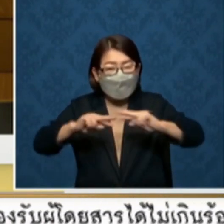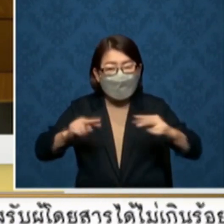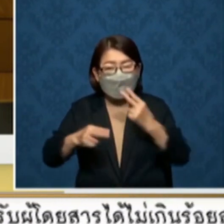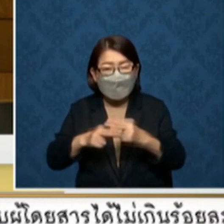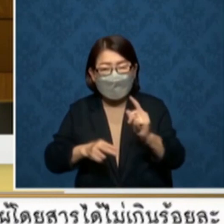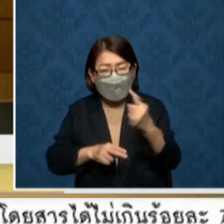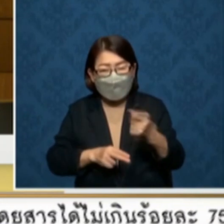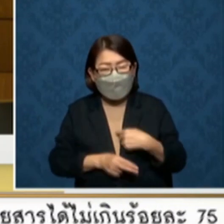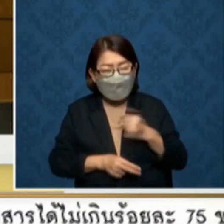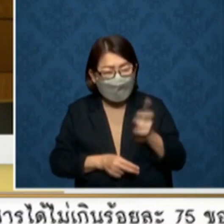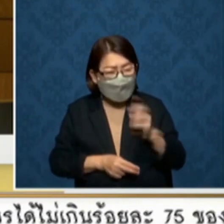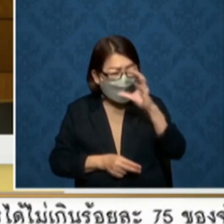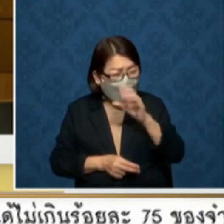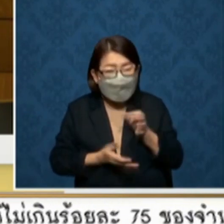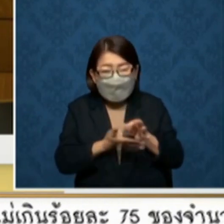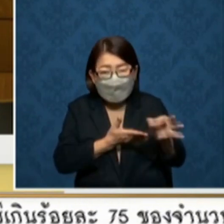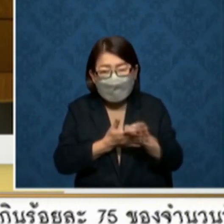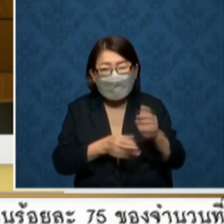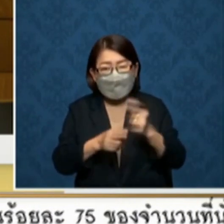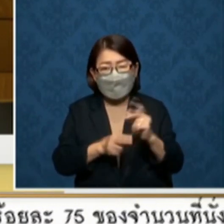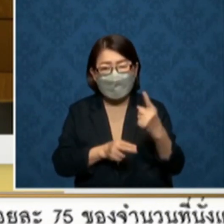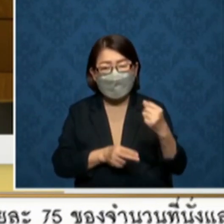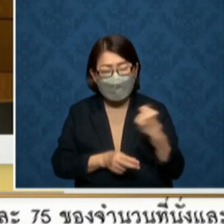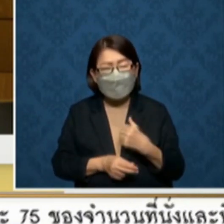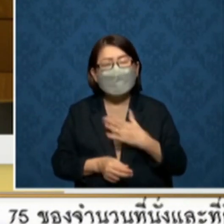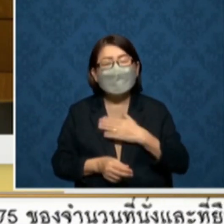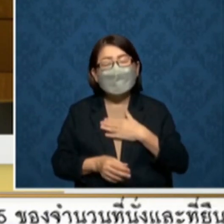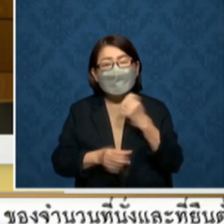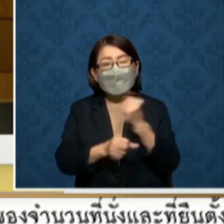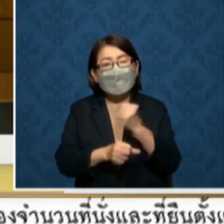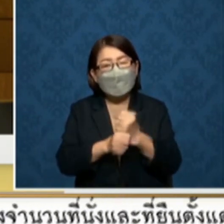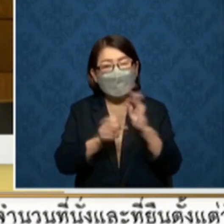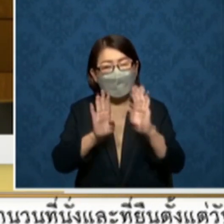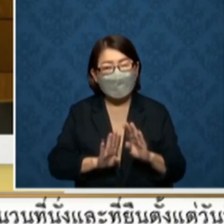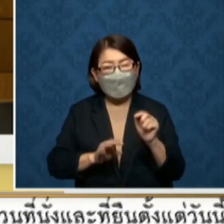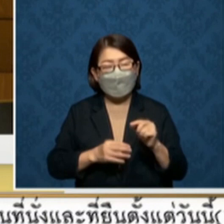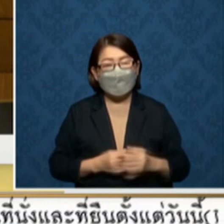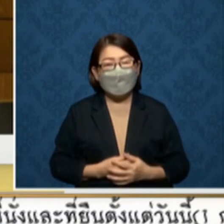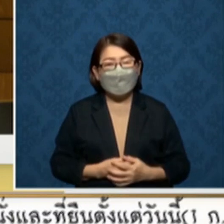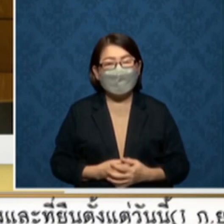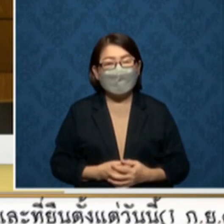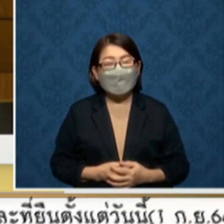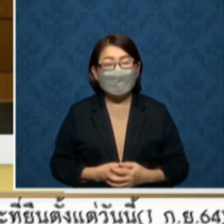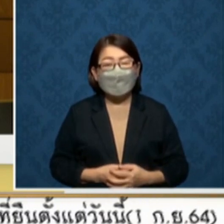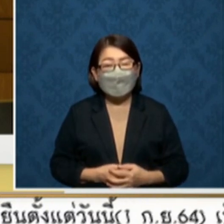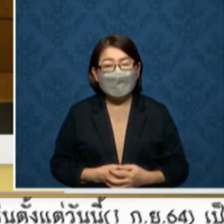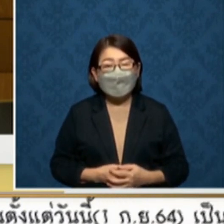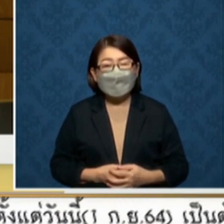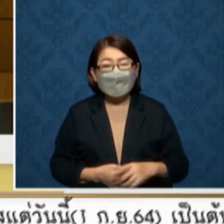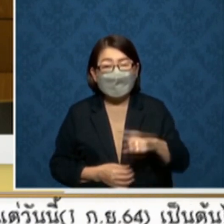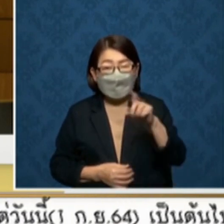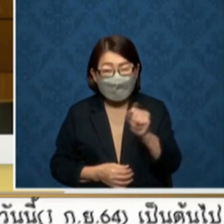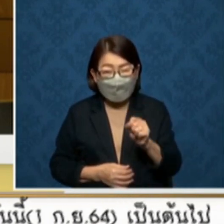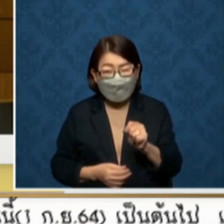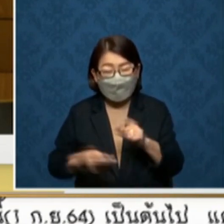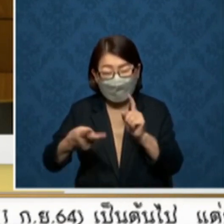ายกฎหมายต้องดำเนินการอะไรสักอย่างนะปล่อยไว้ไม่ได้ค่ะแล้วให้ไปตรวจสอบว่าคนคนนี้มีความน่าเชื่อถือสักแค่ไหนกันเชียวลงไปย้อนดูประวัติของนายวิสารเอ